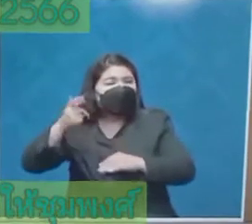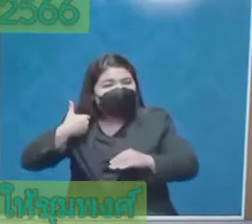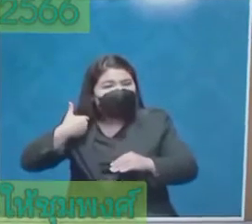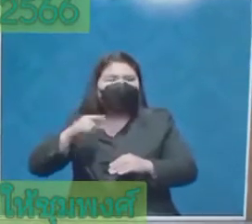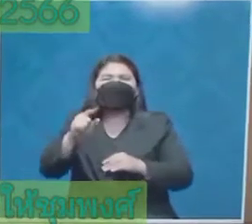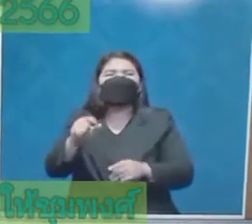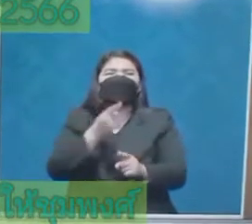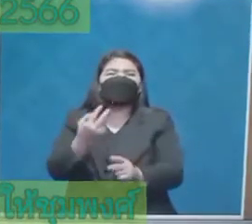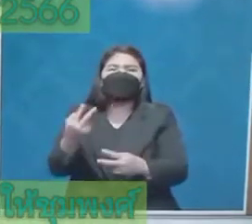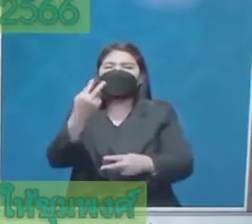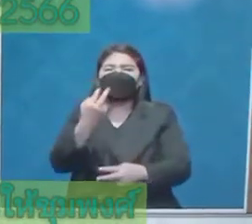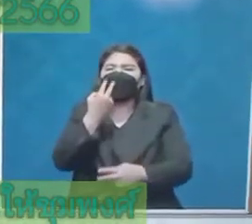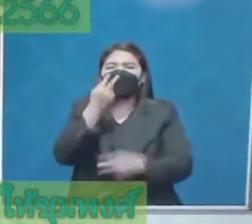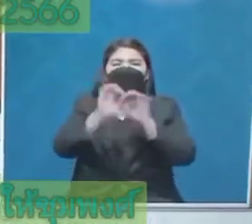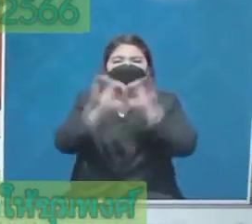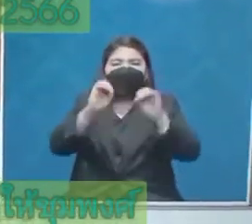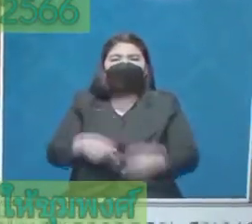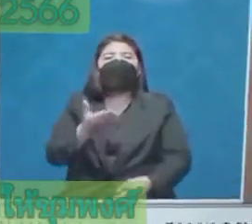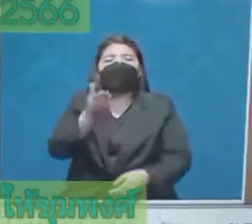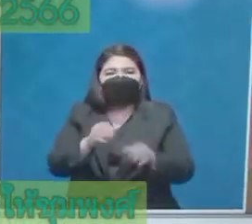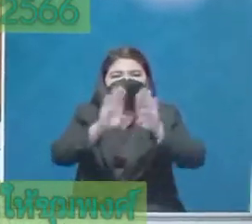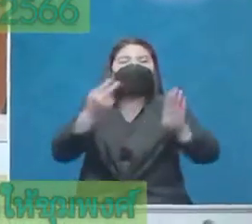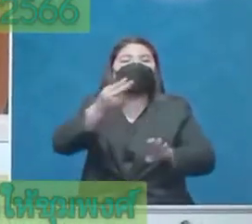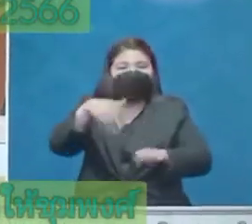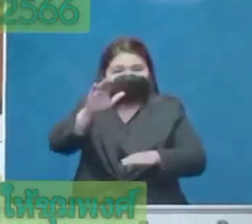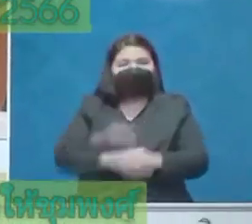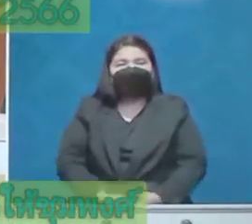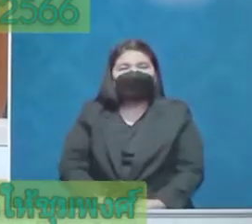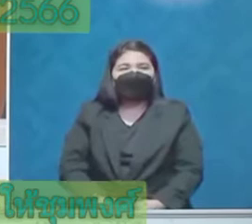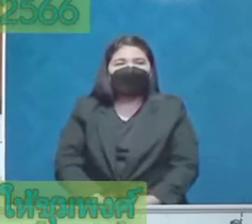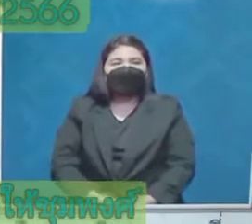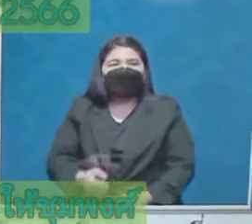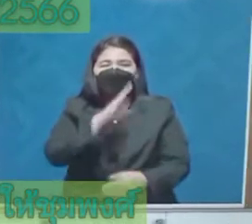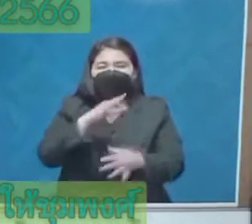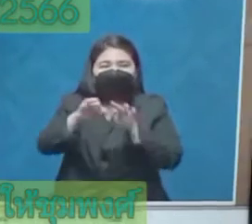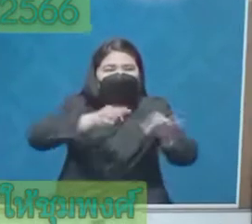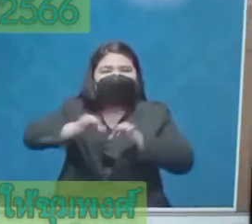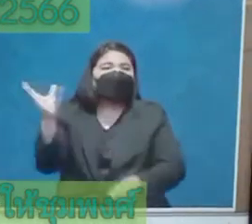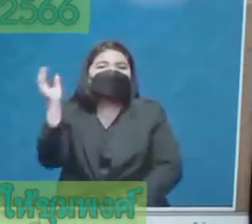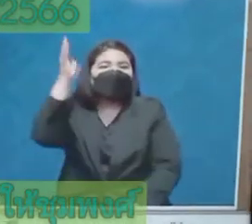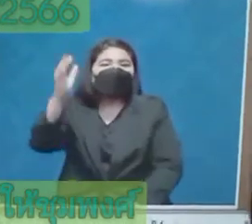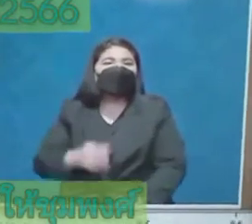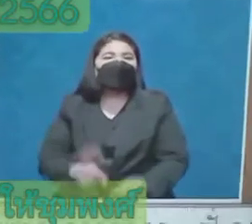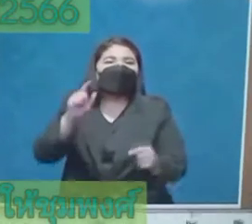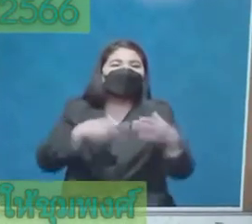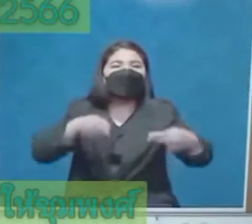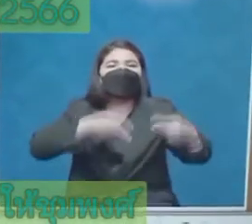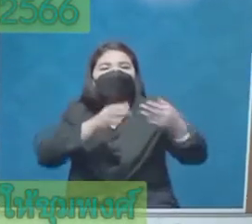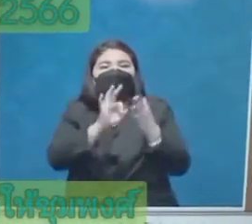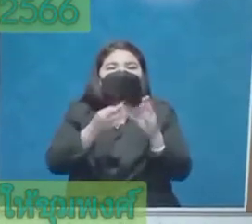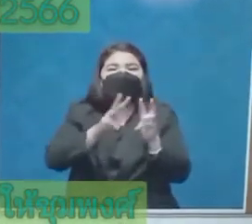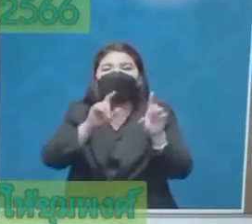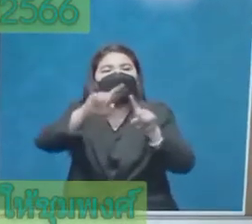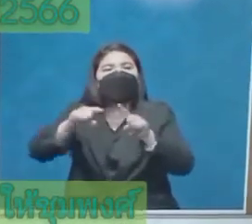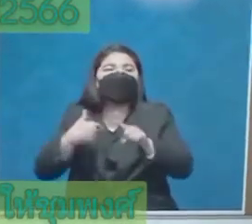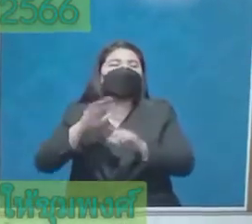ามเปิดดูบ้างครับเขาพูดก็ไม่ดูไม่ฟังหน่วยงานแถลงที่แจ้งก็ไม่ฟังท่านก็ใช้โซเชียลของท่านไปก็